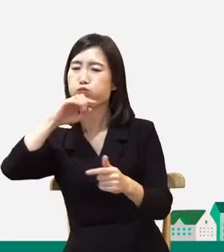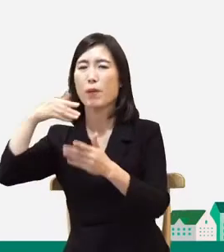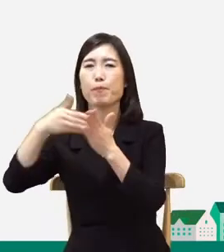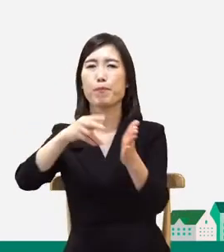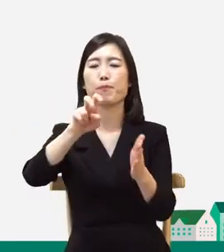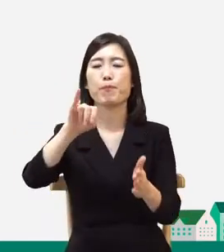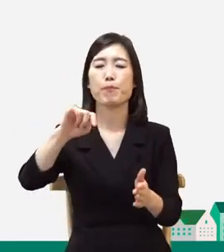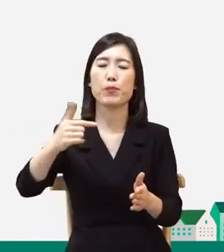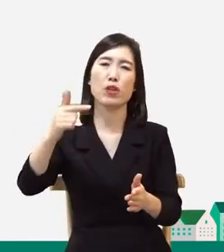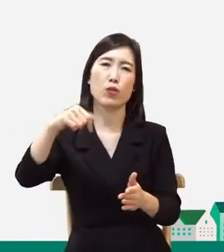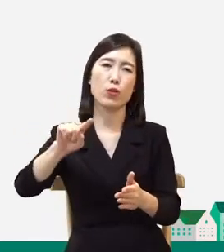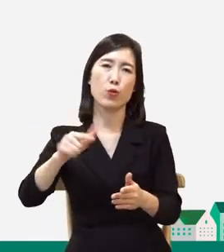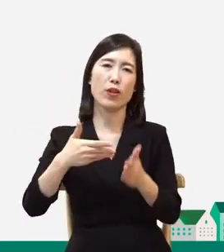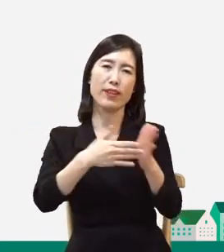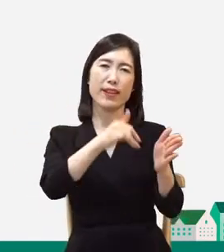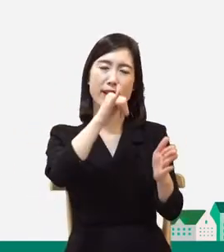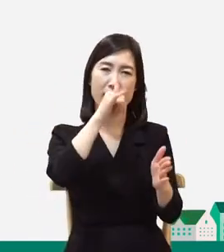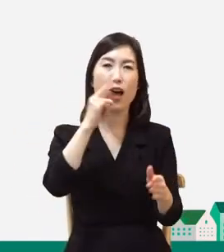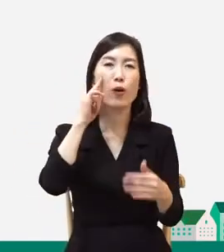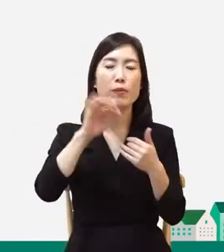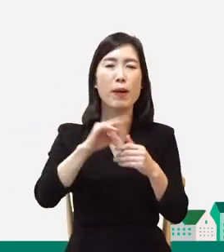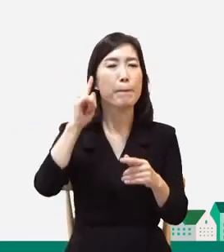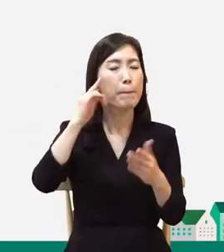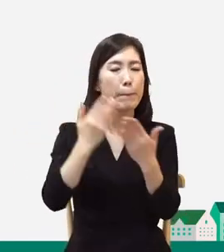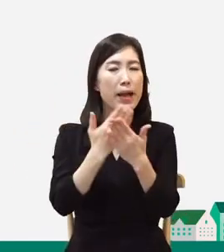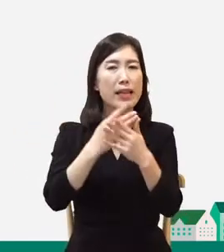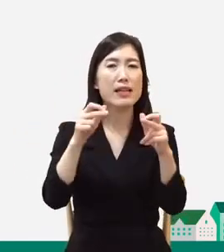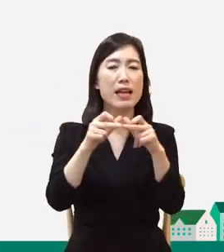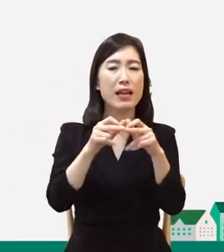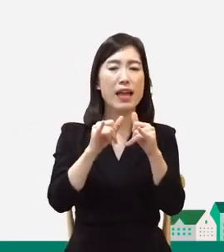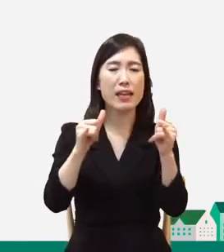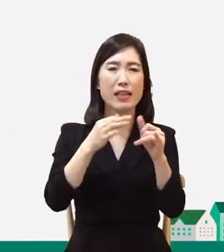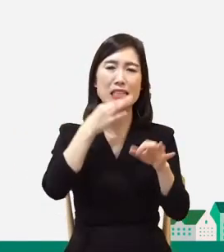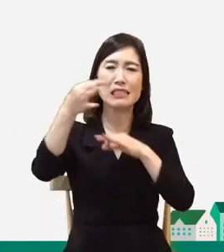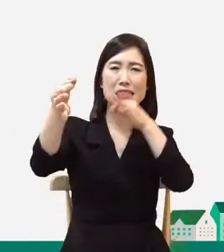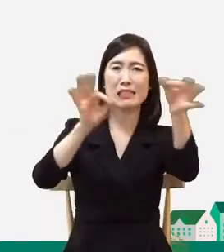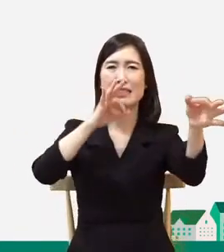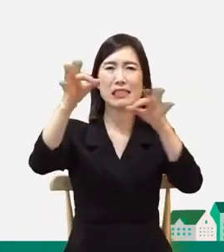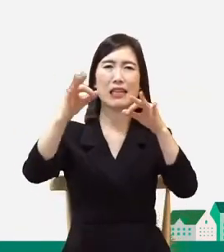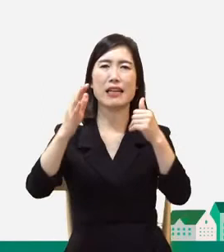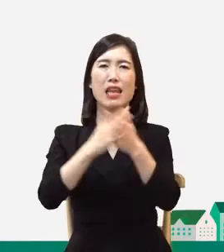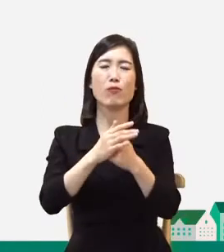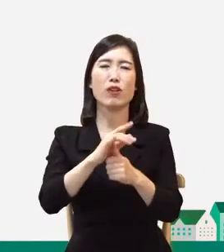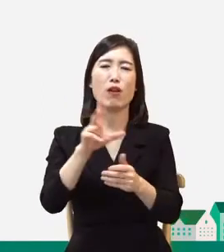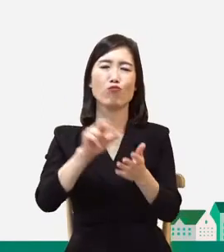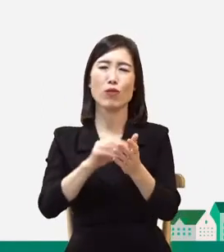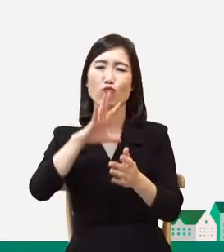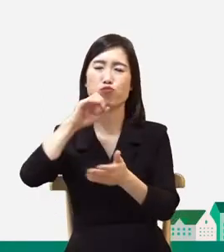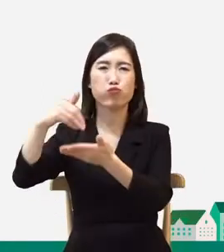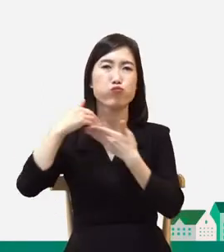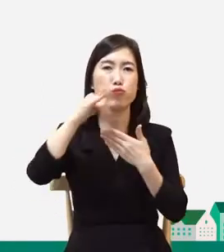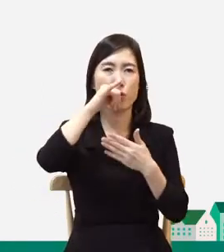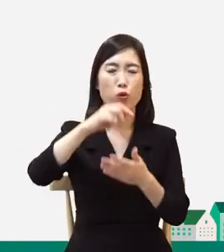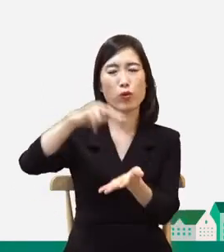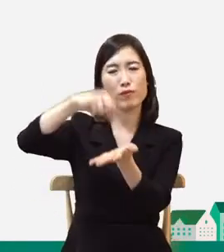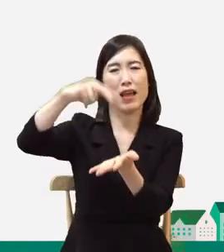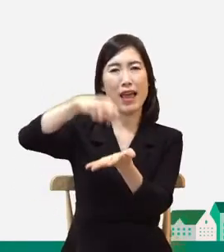중에는 발달장애인 당사자분들의 행동 특성으로 인한 소음이나 주택 구조로 인한 층간소음 등의 문제들도